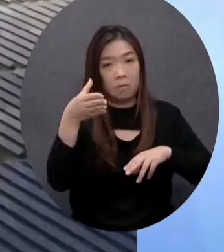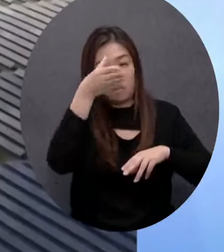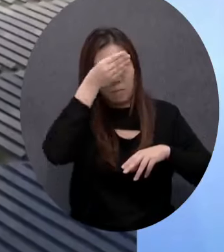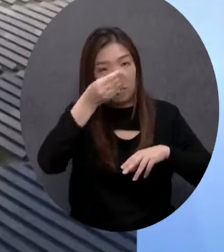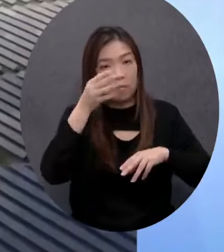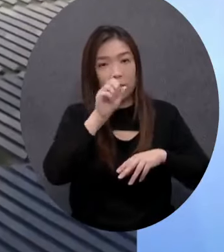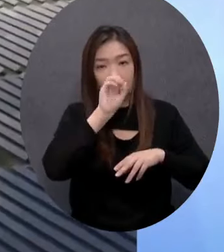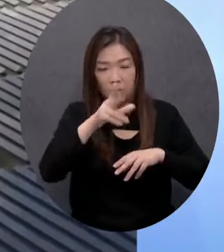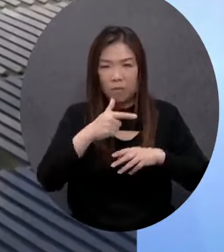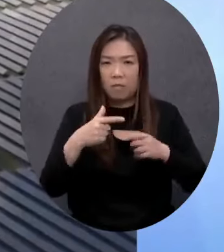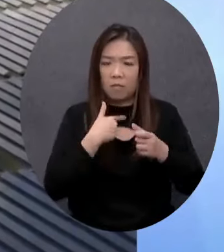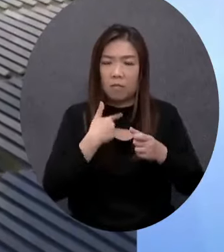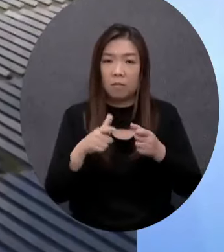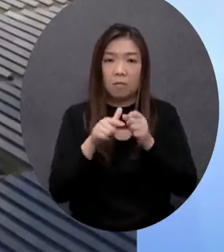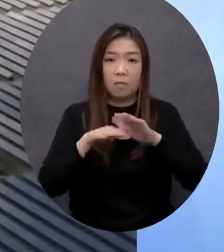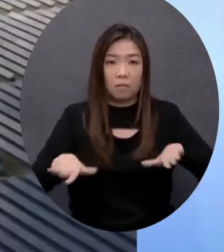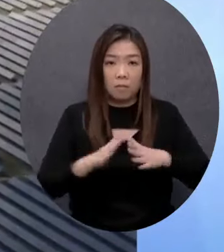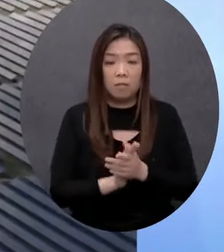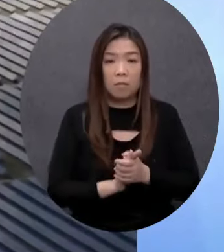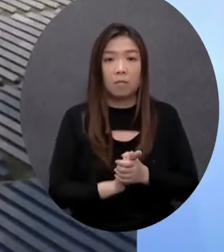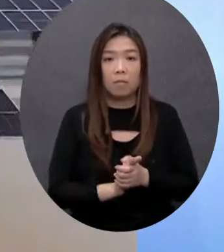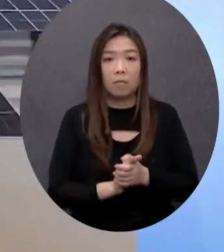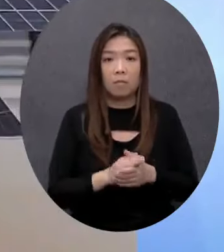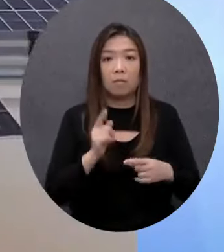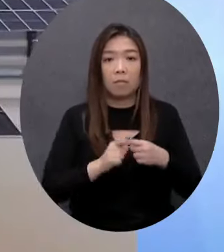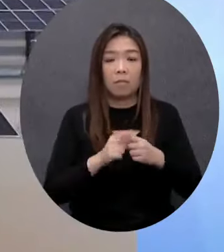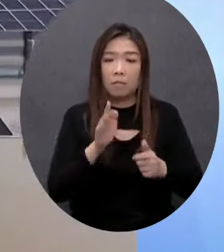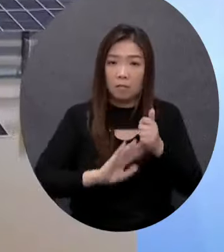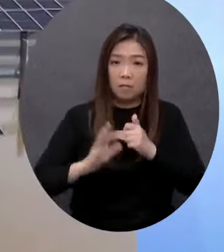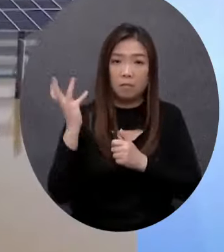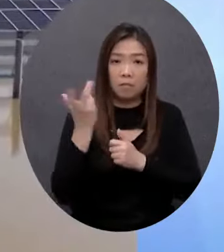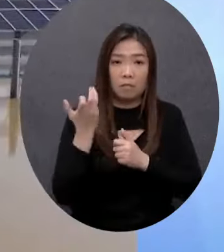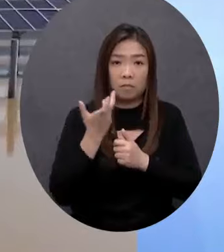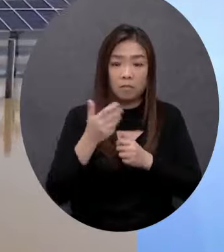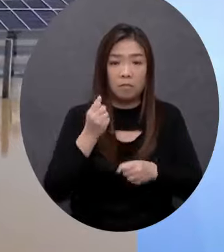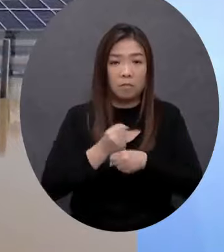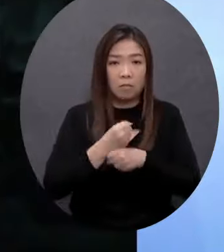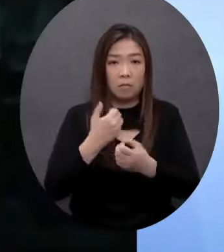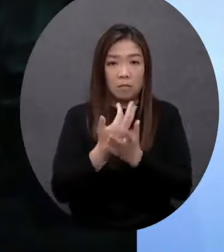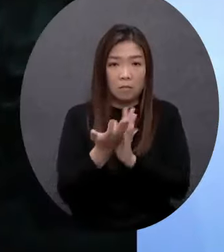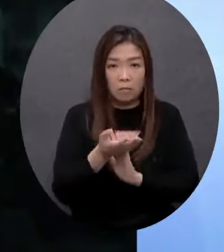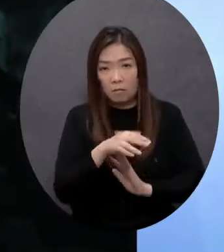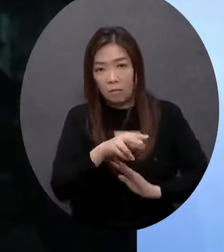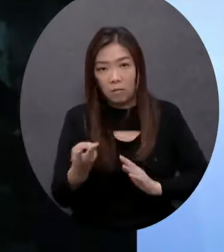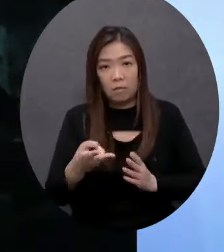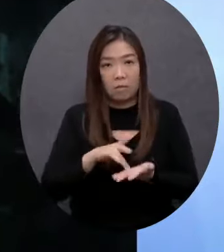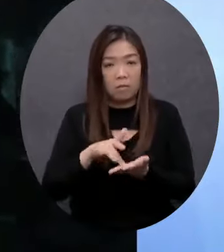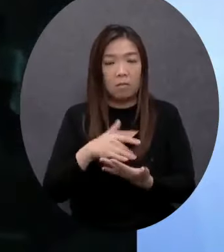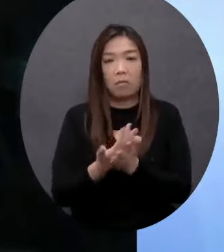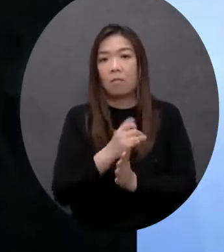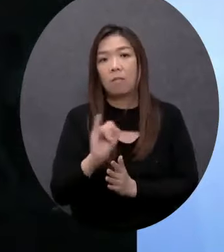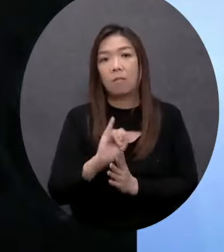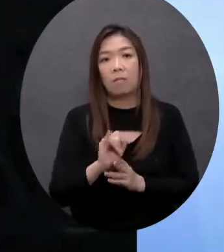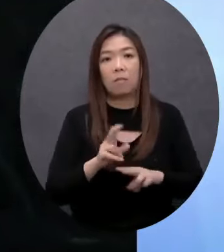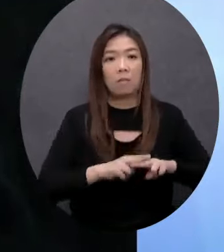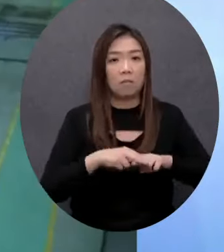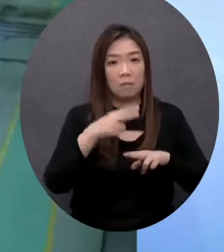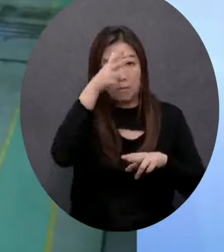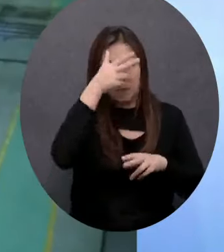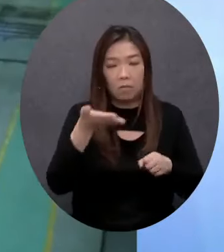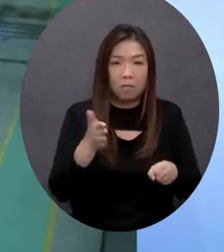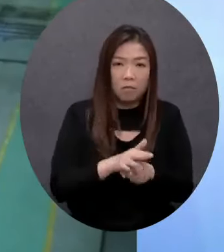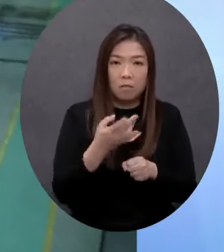欧盟不会接受可能导致欧洲产业空心化的扭曲市场操作。他说，在中国政府大量补贴